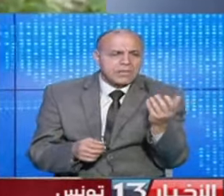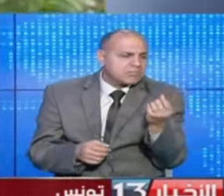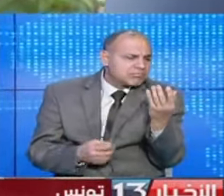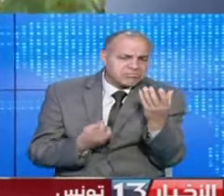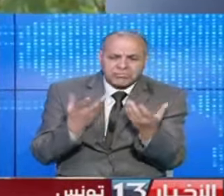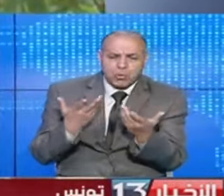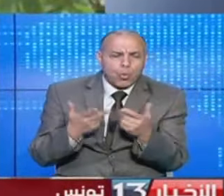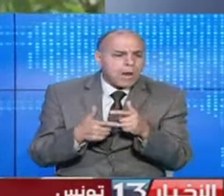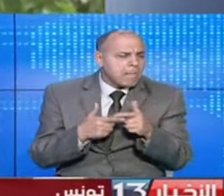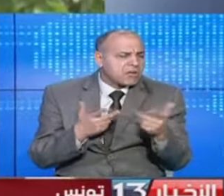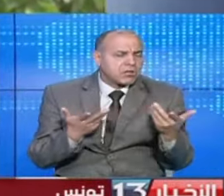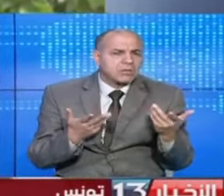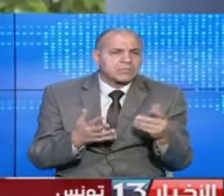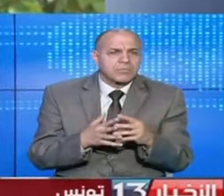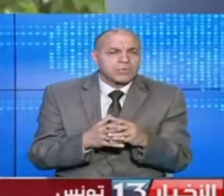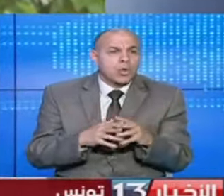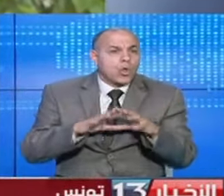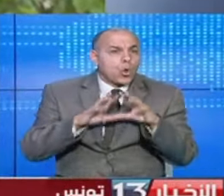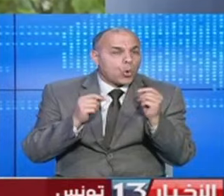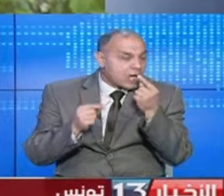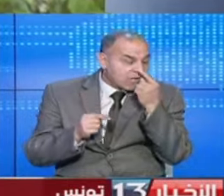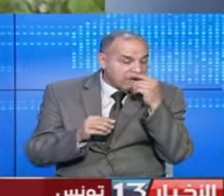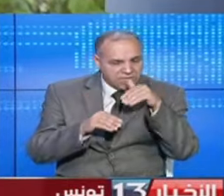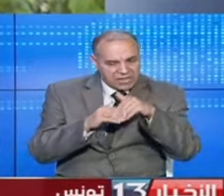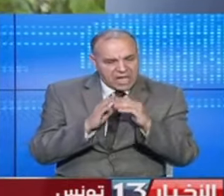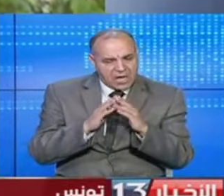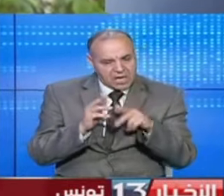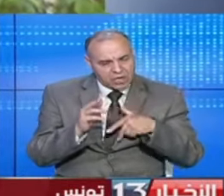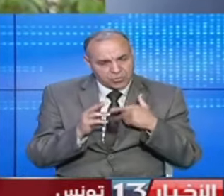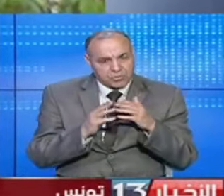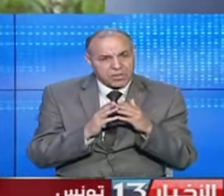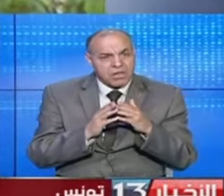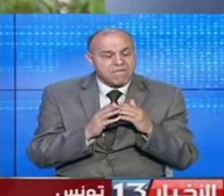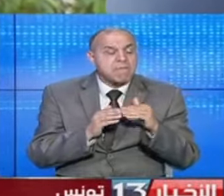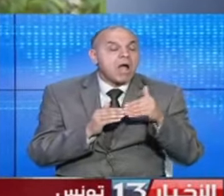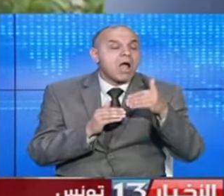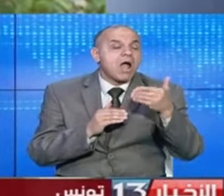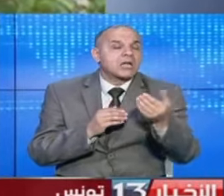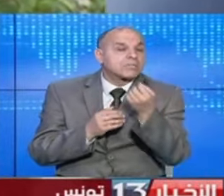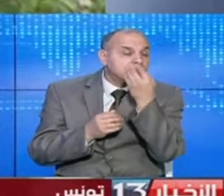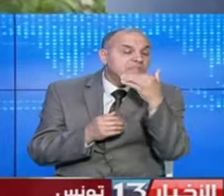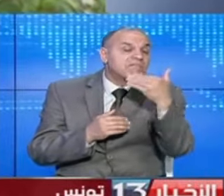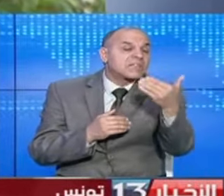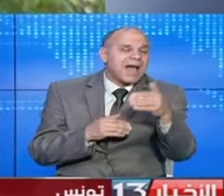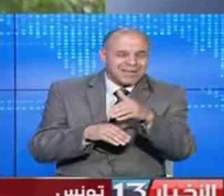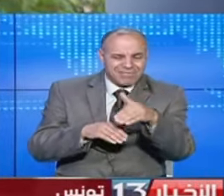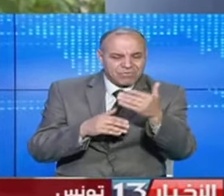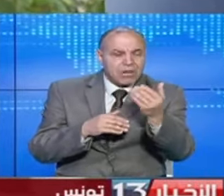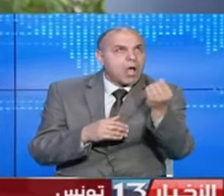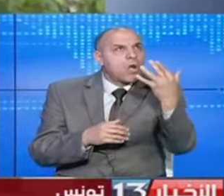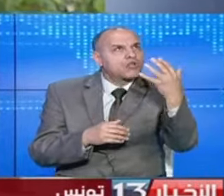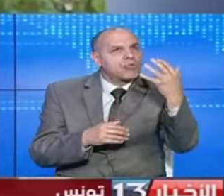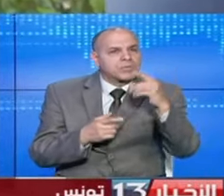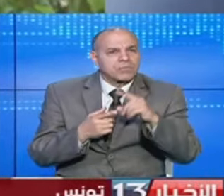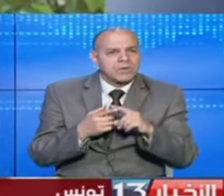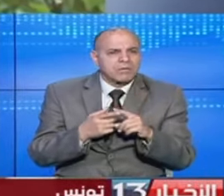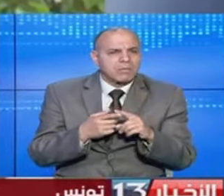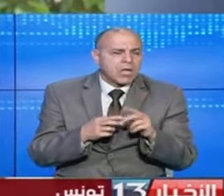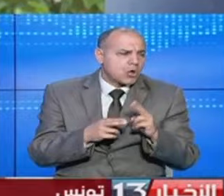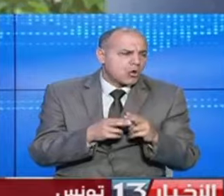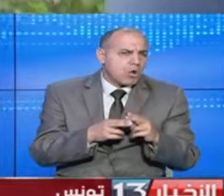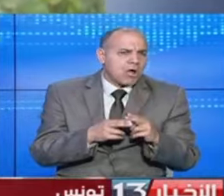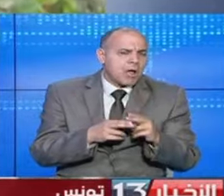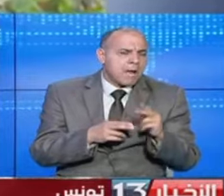البونزاي، الكوبريسيس، هذوما نباتات داخلية. ثم نباتات الخارجية، ثم إيبسكيس،